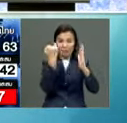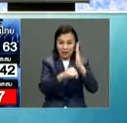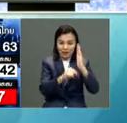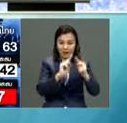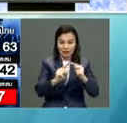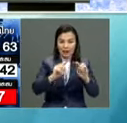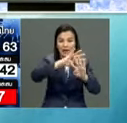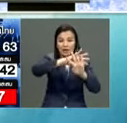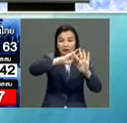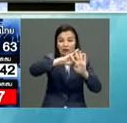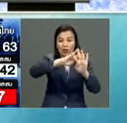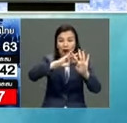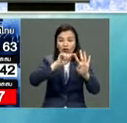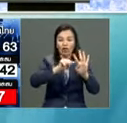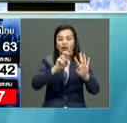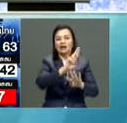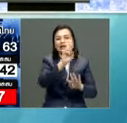If you are Code